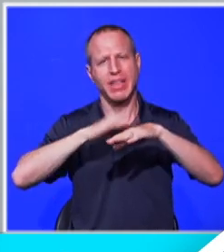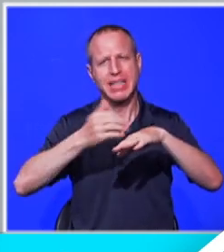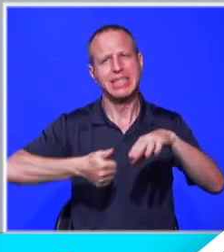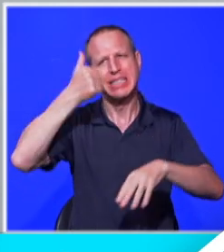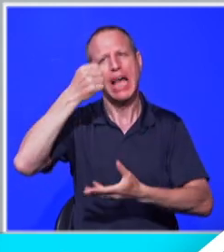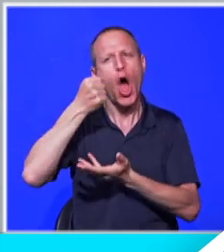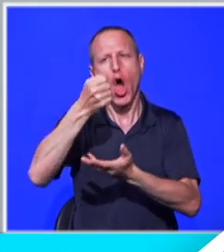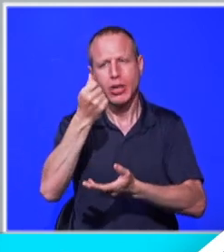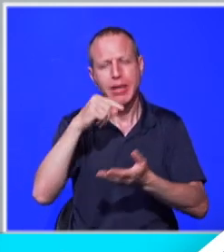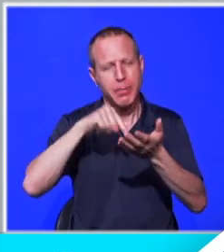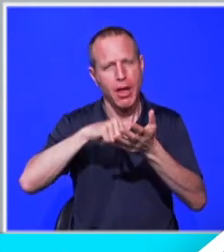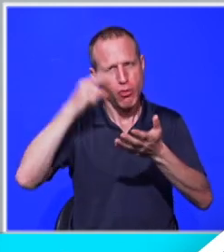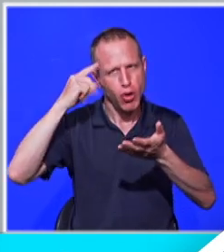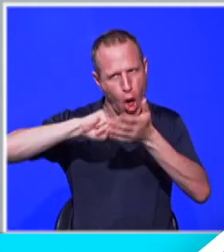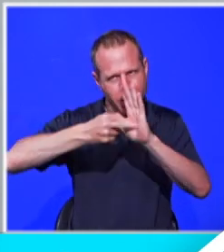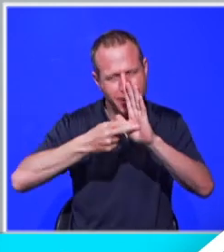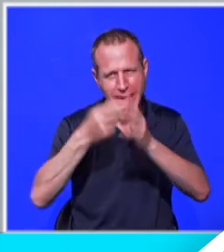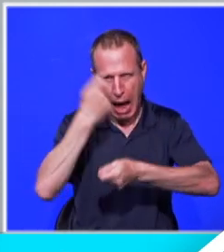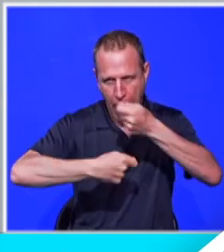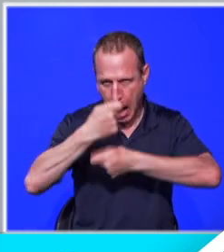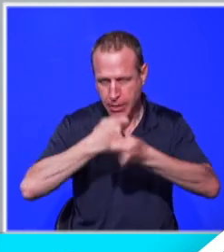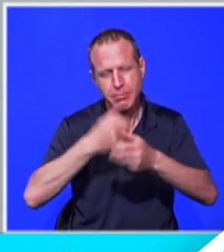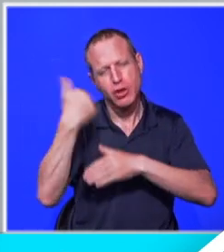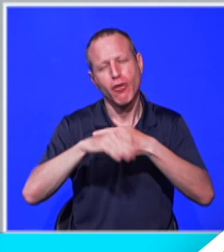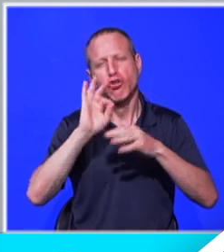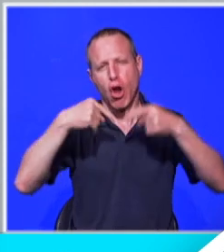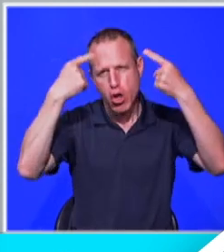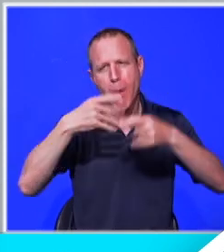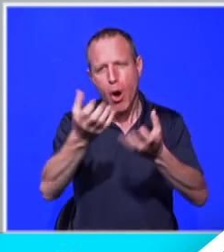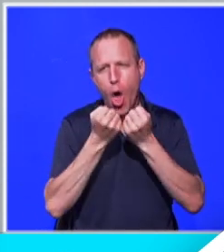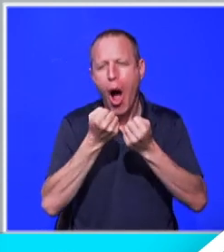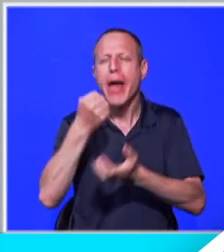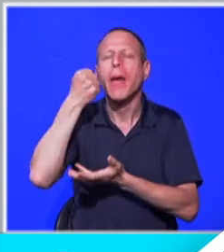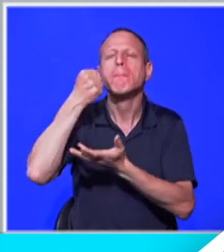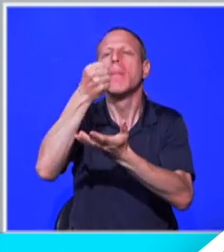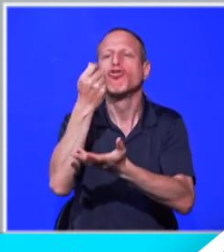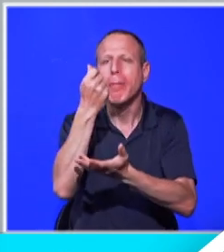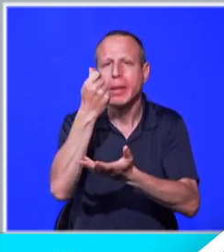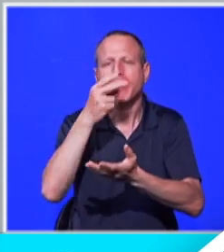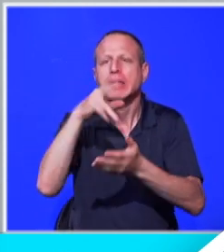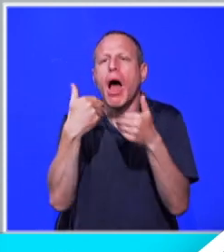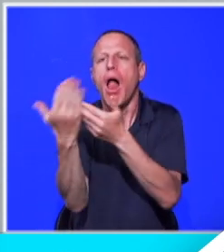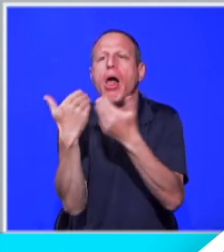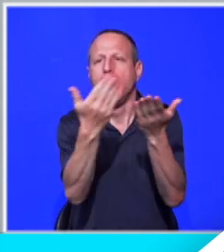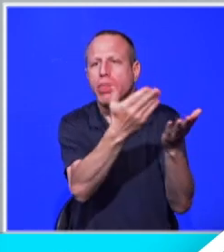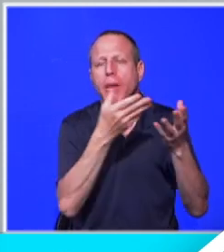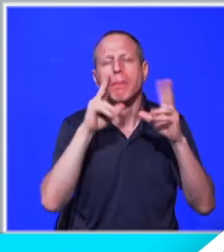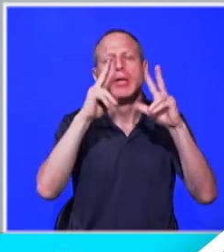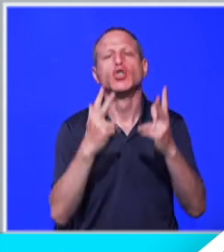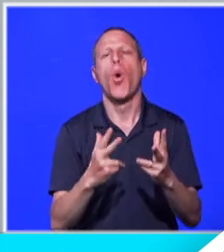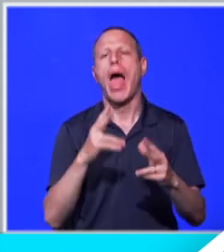האוצר, כיוון שהמדיניות הכלכלית בסופו של יום לוקחת את המשאבים ואמורה להקצות אותם בצורה